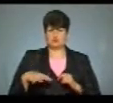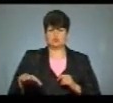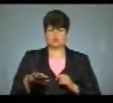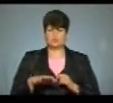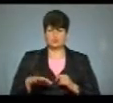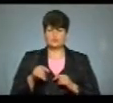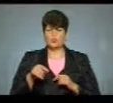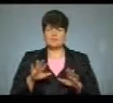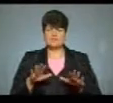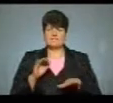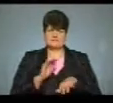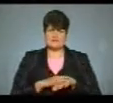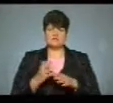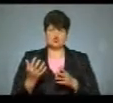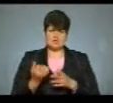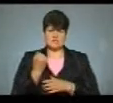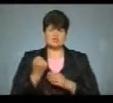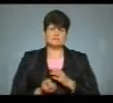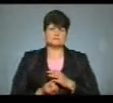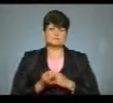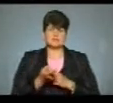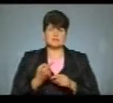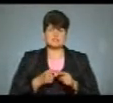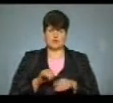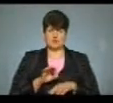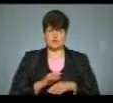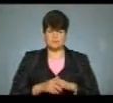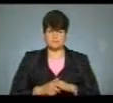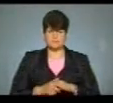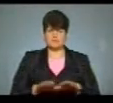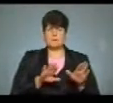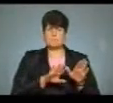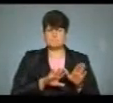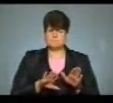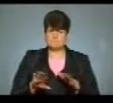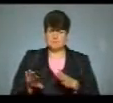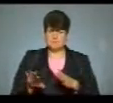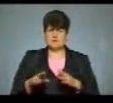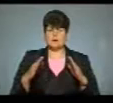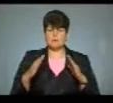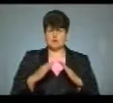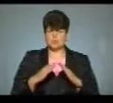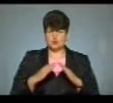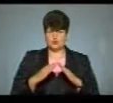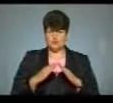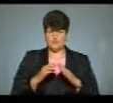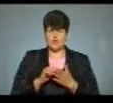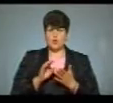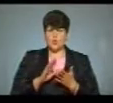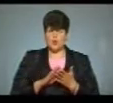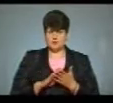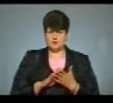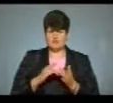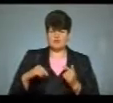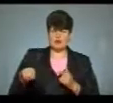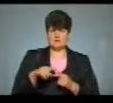того місця, де знайшли фактично спалах цієї хвороби. Після побудинкового обліку в